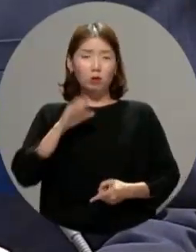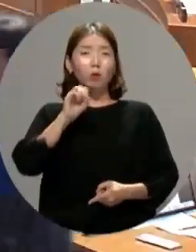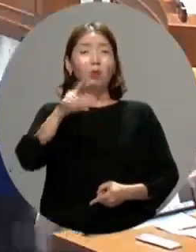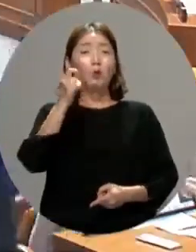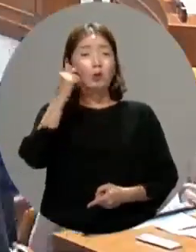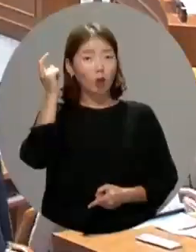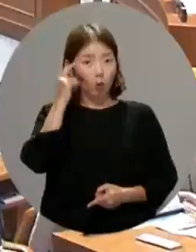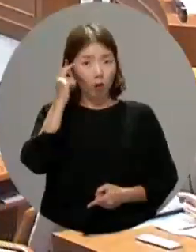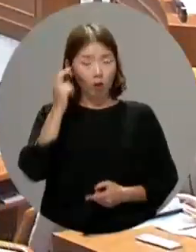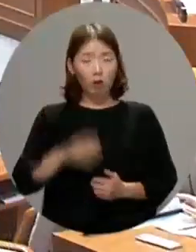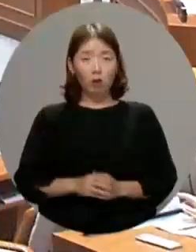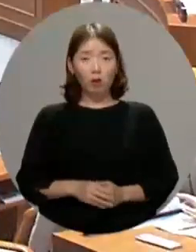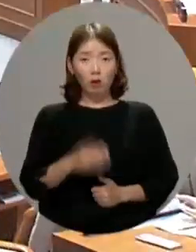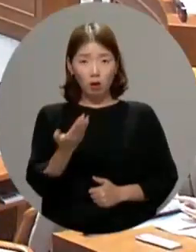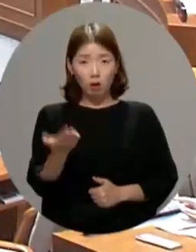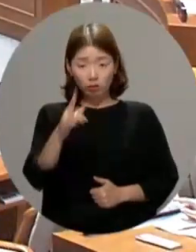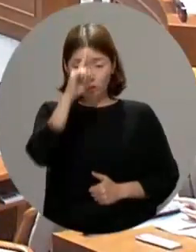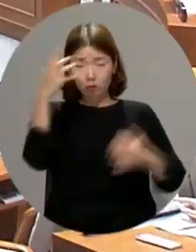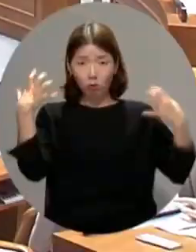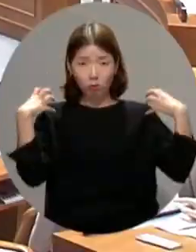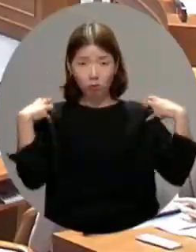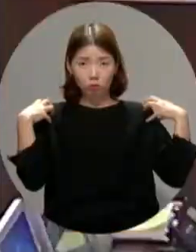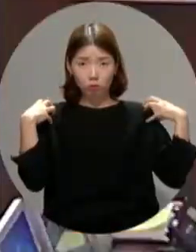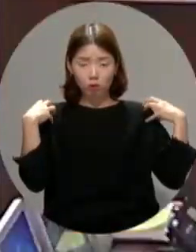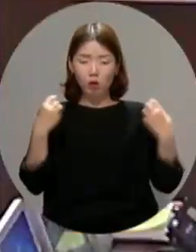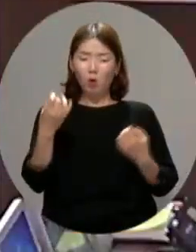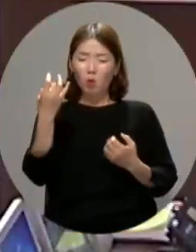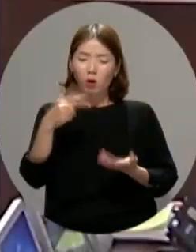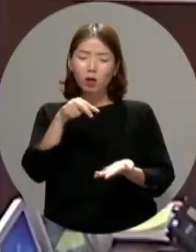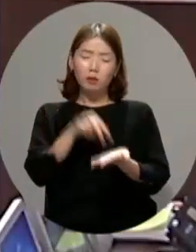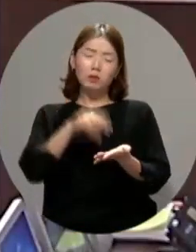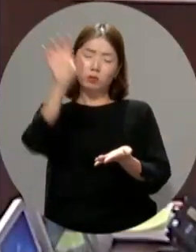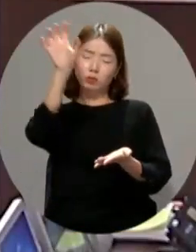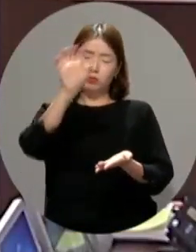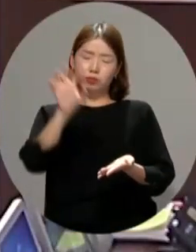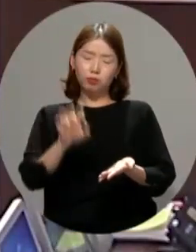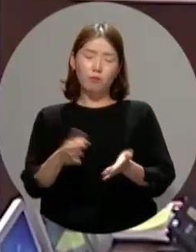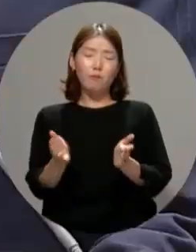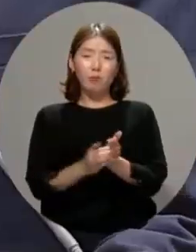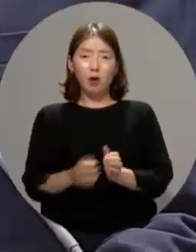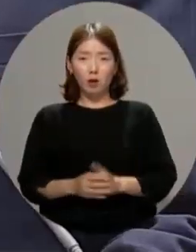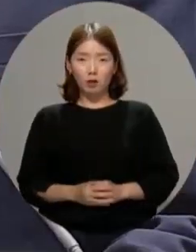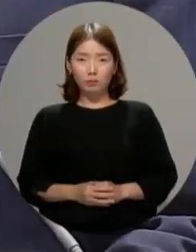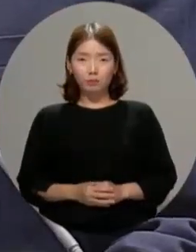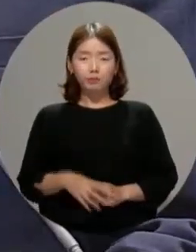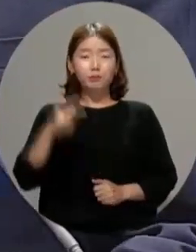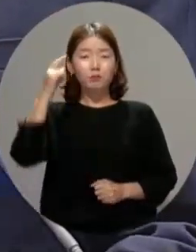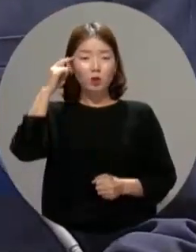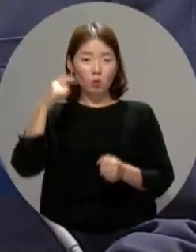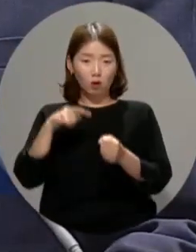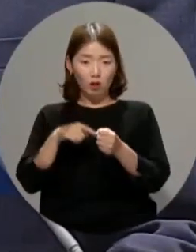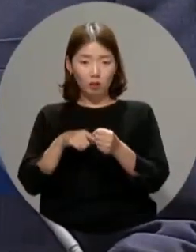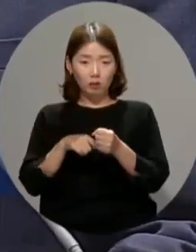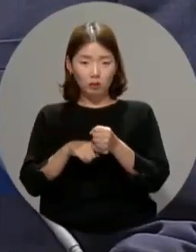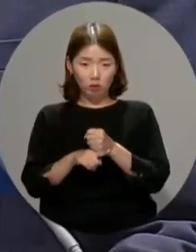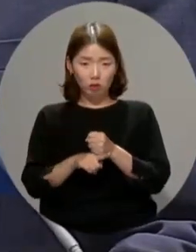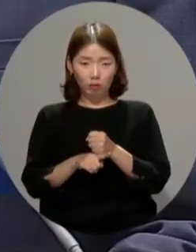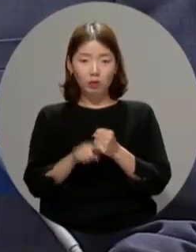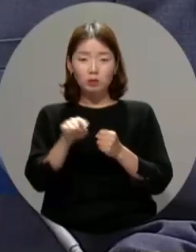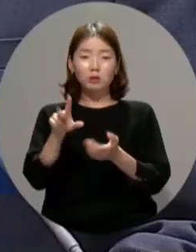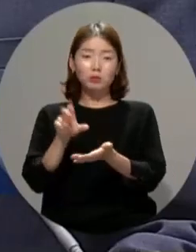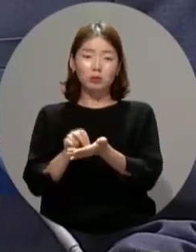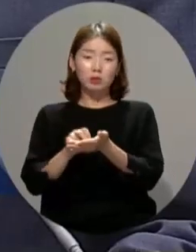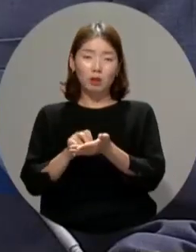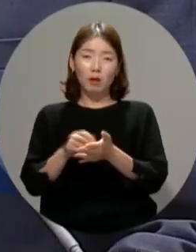못하느냐. 하지만 정부는 기존 입장을 반복했습니다. 과학적이라면은 우리가 그